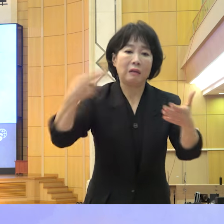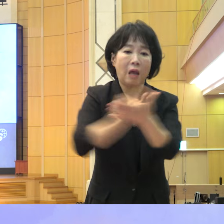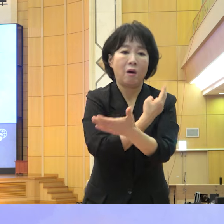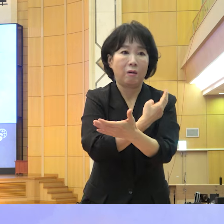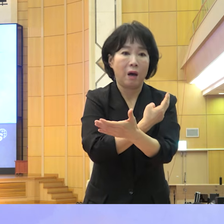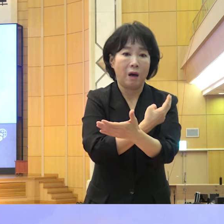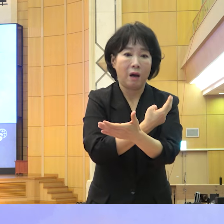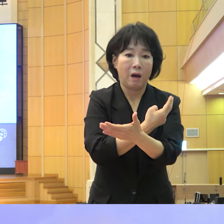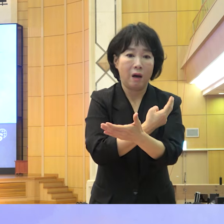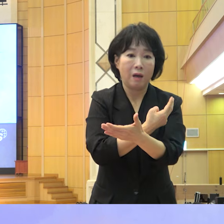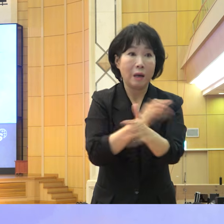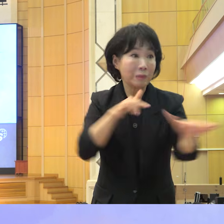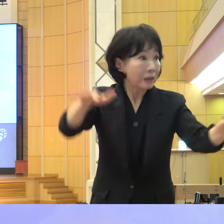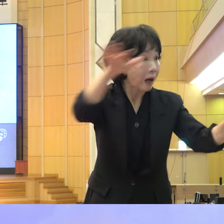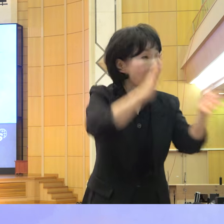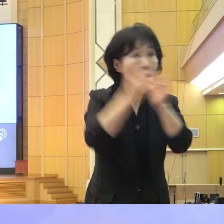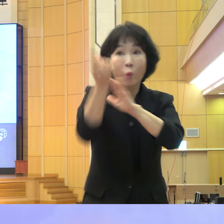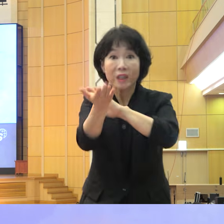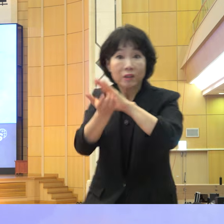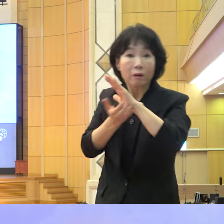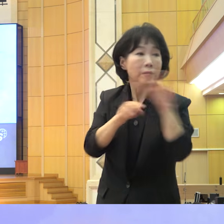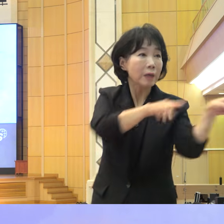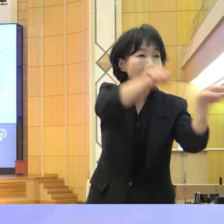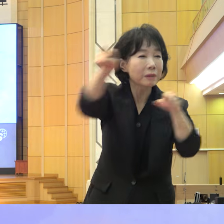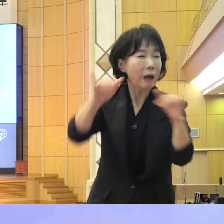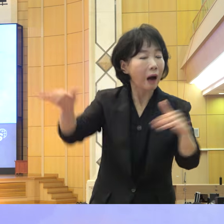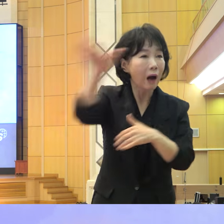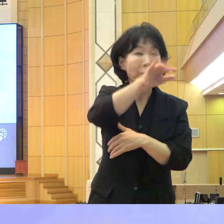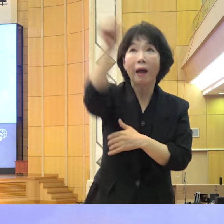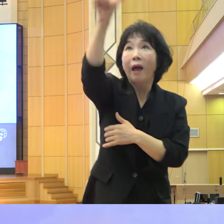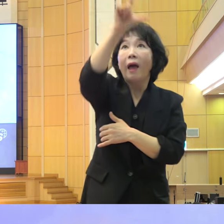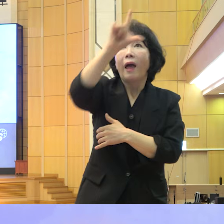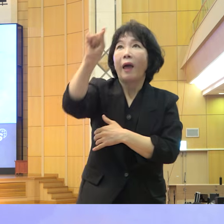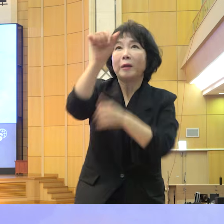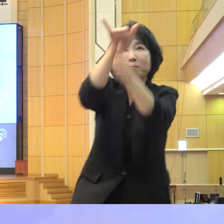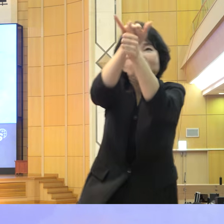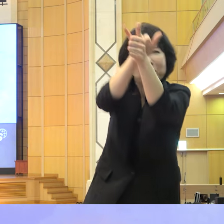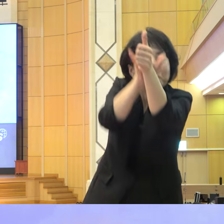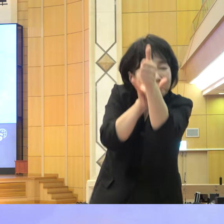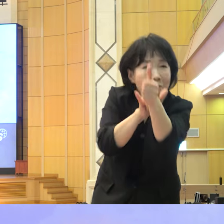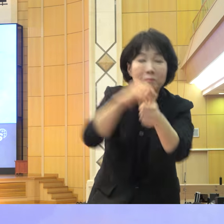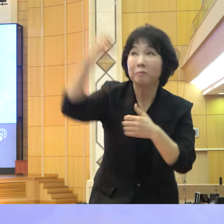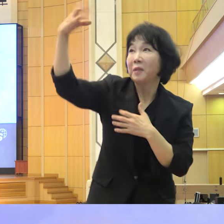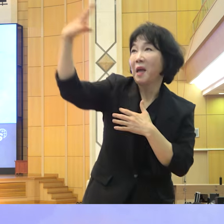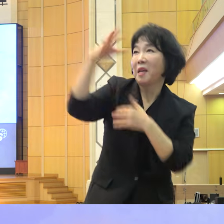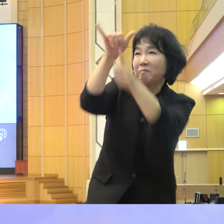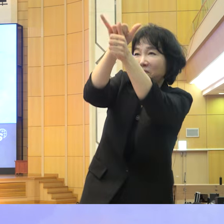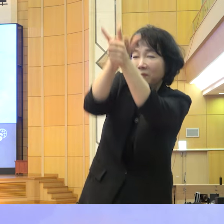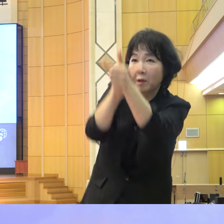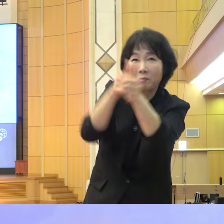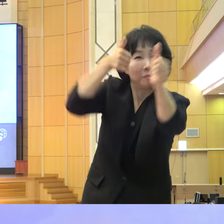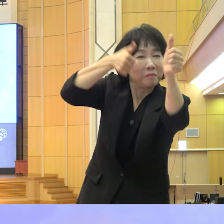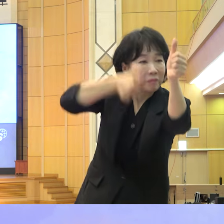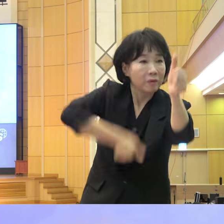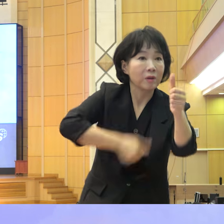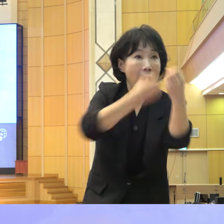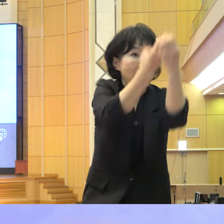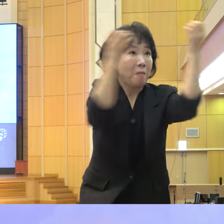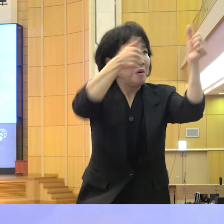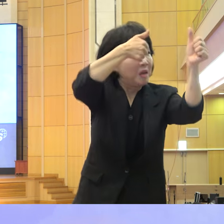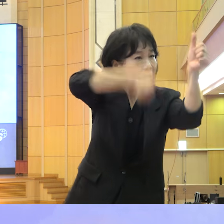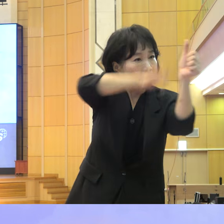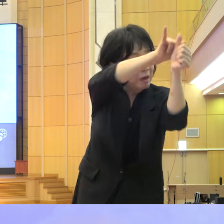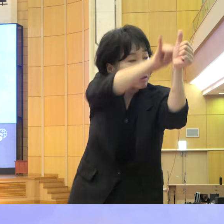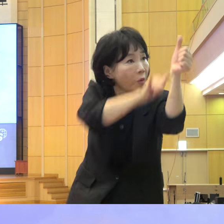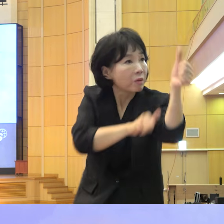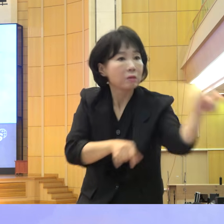사람들이 태양신을 섬기고 달신을 섬기고 칠성신을 섬기고, 그리고 최종적으로는